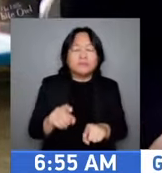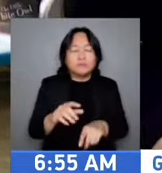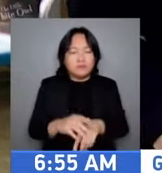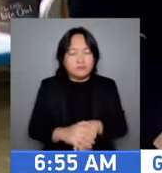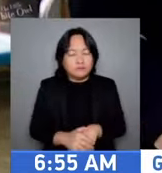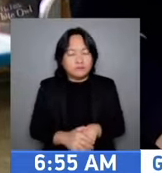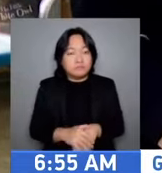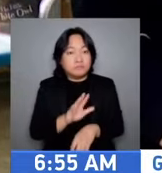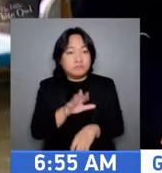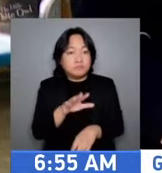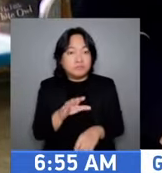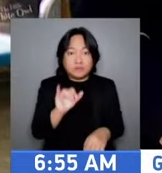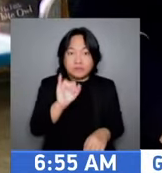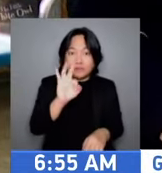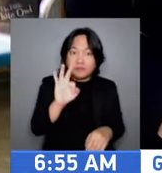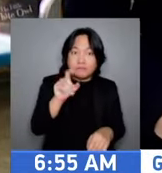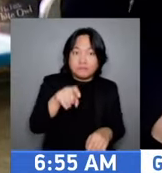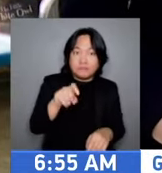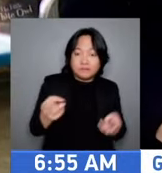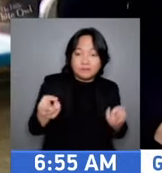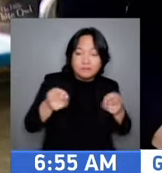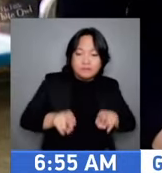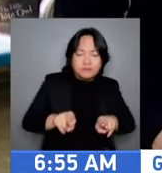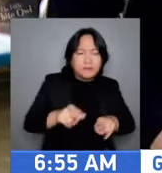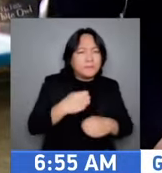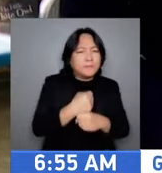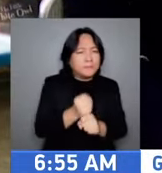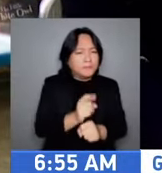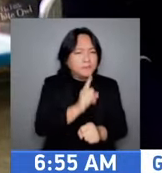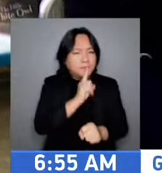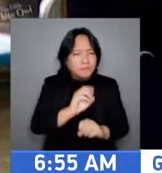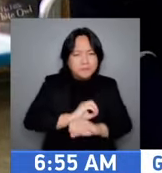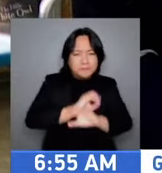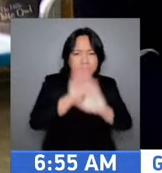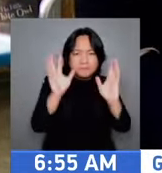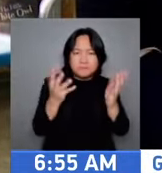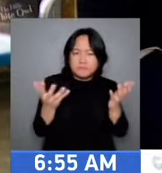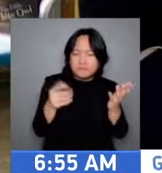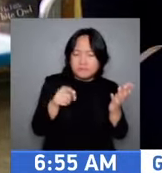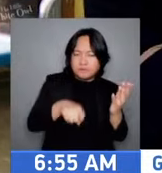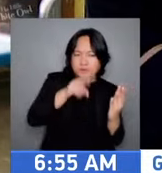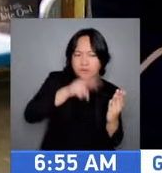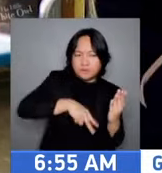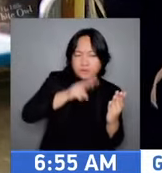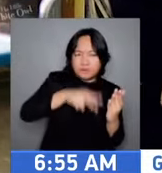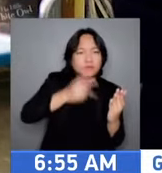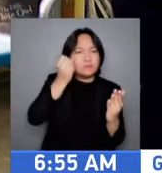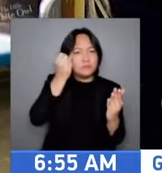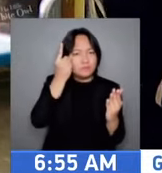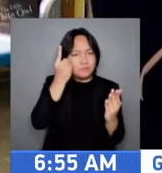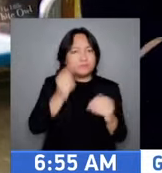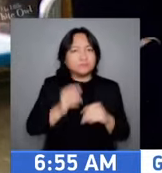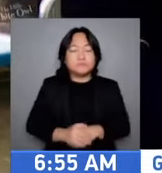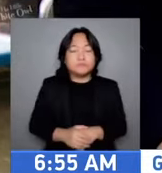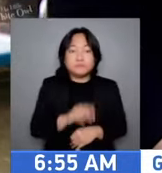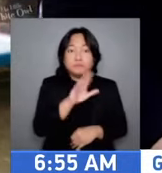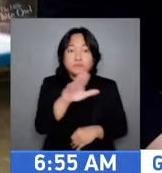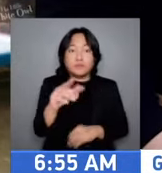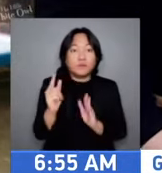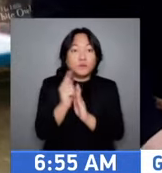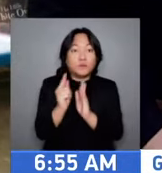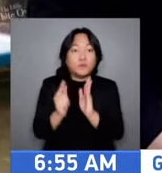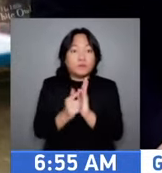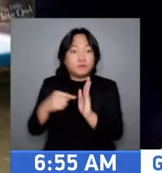sa inyo, dapat malinaw kung ano ang pinapa-waive sa inyo. Although sa ilalim ng batas ang isang waiver na labag